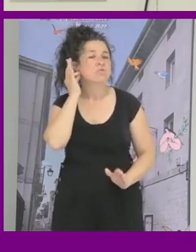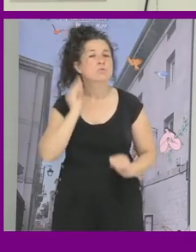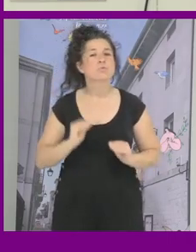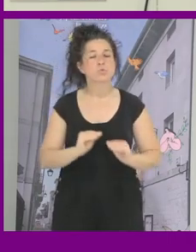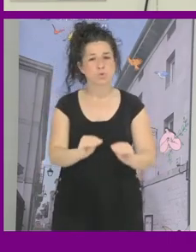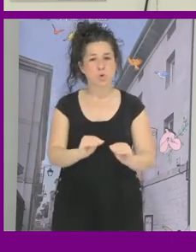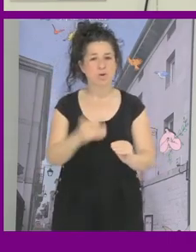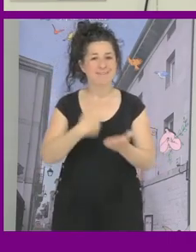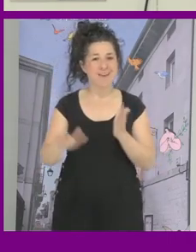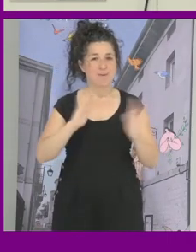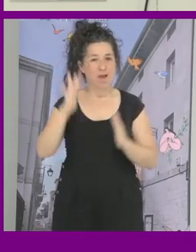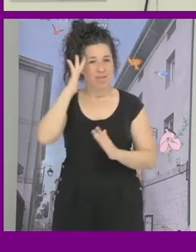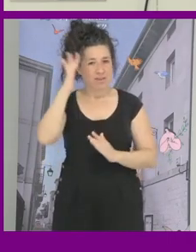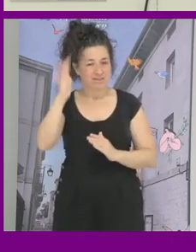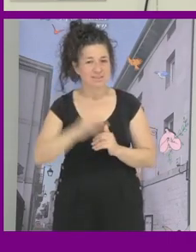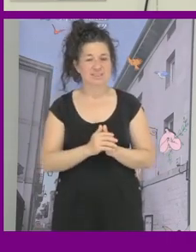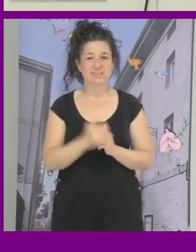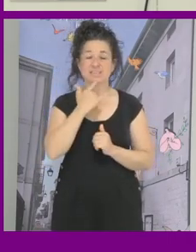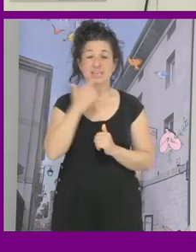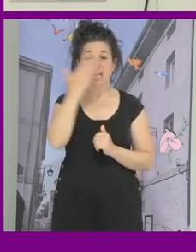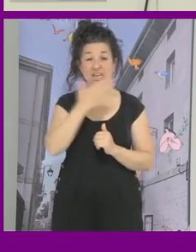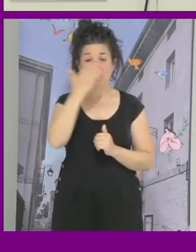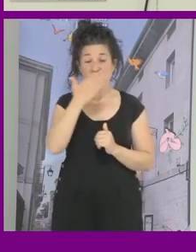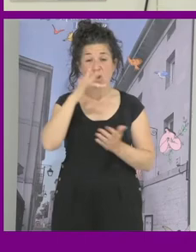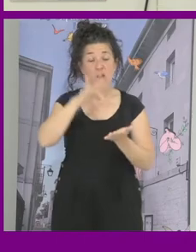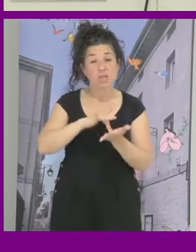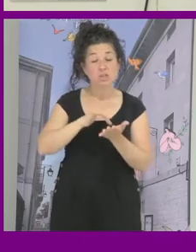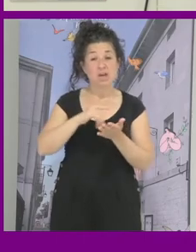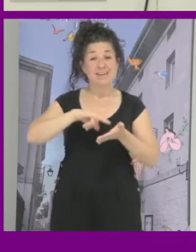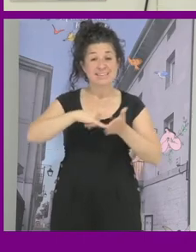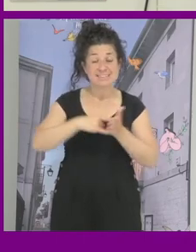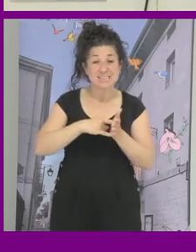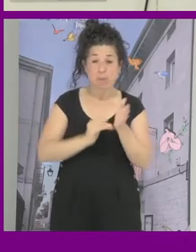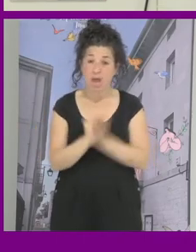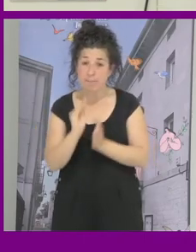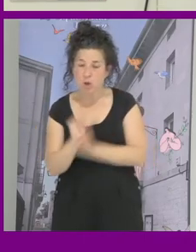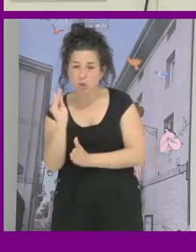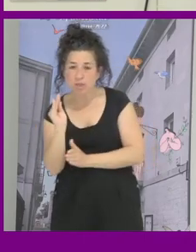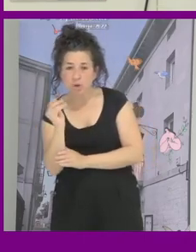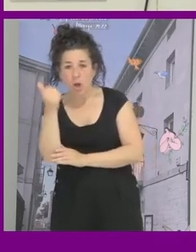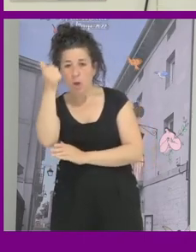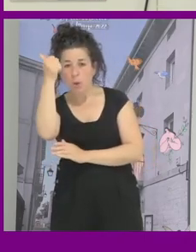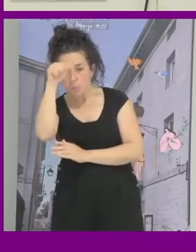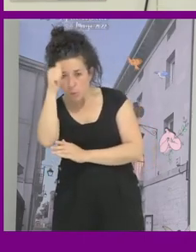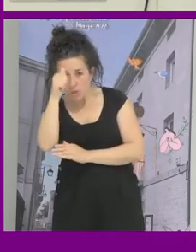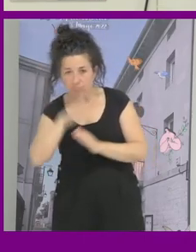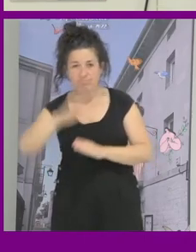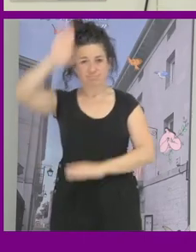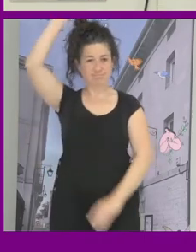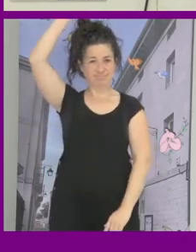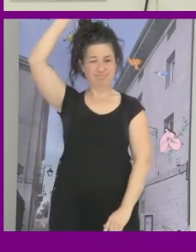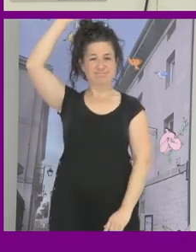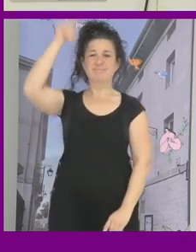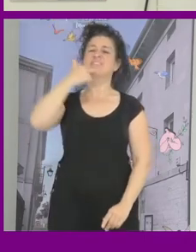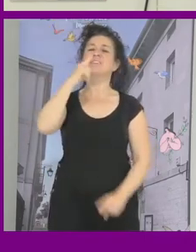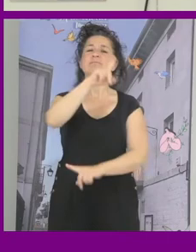nerabeak dira, eta esaten du ba, eskolan ikasi dutenean ugalketa sistema, mutilak eskualtzatu zuela eta